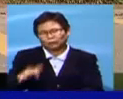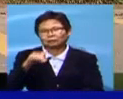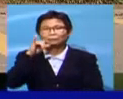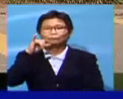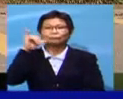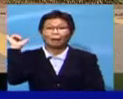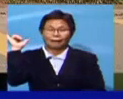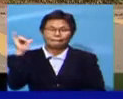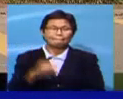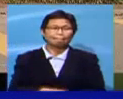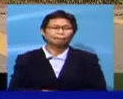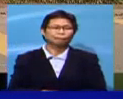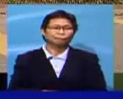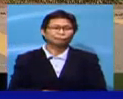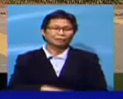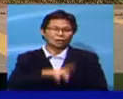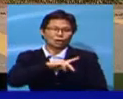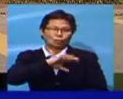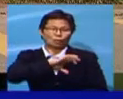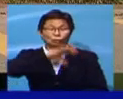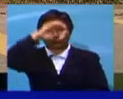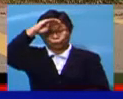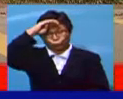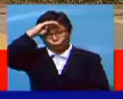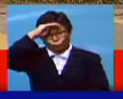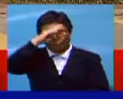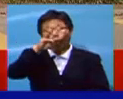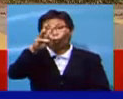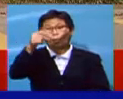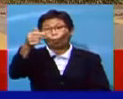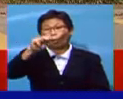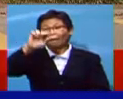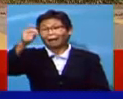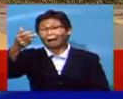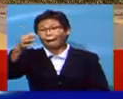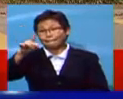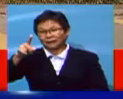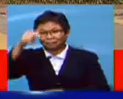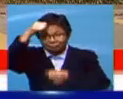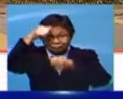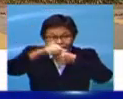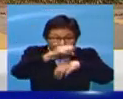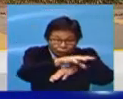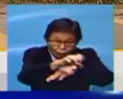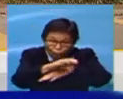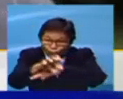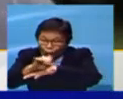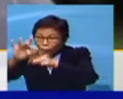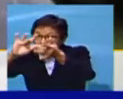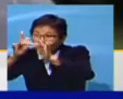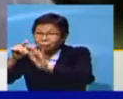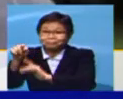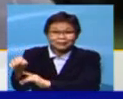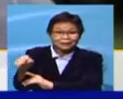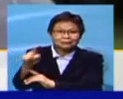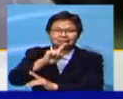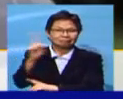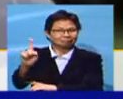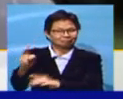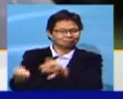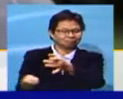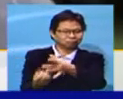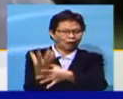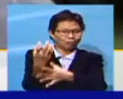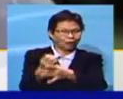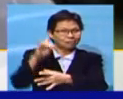semalam berikutan itu ketua polis Johor dat seri Wan Ahad mengingatkan pengguna media sosial supaya tidak menimbulkan